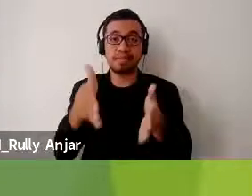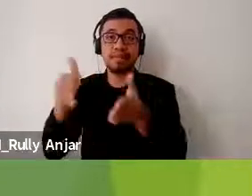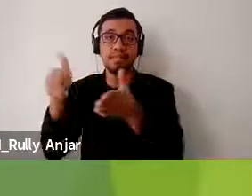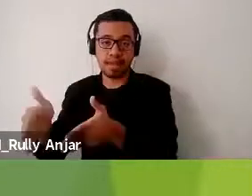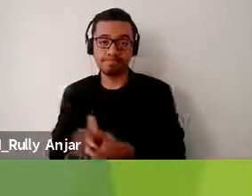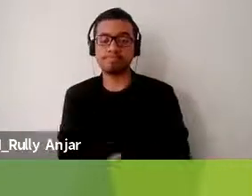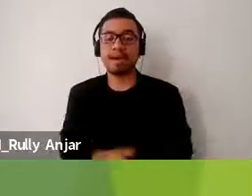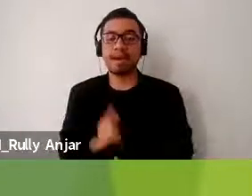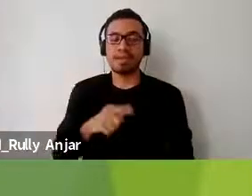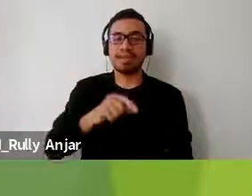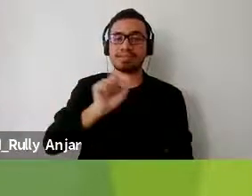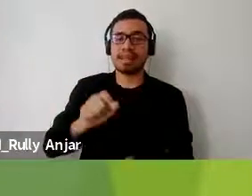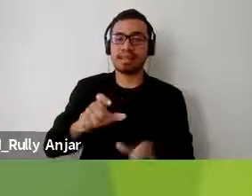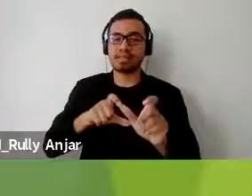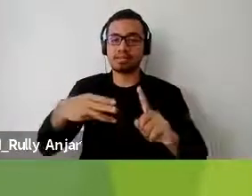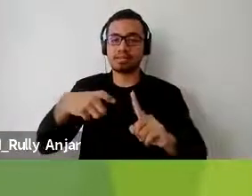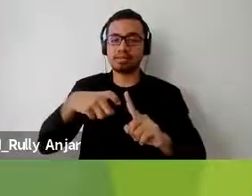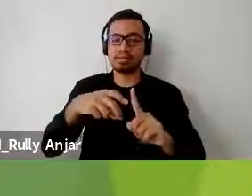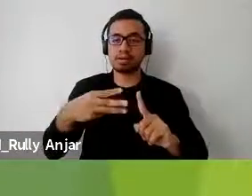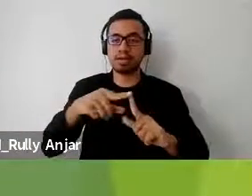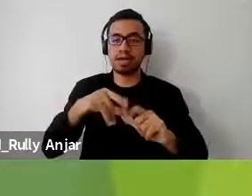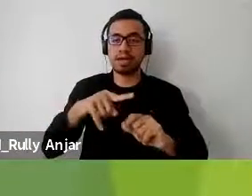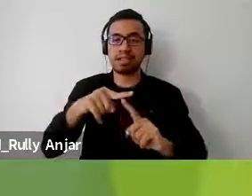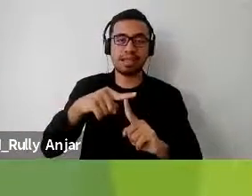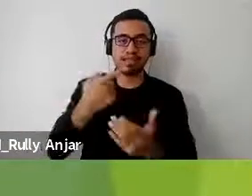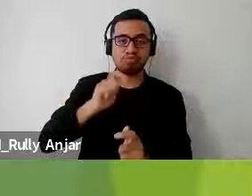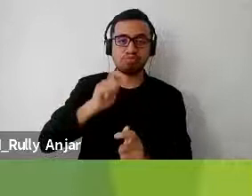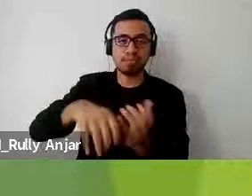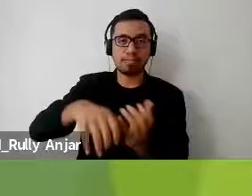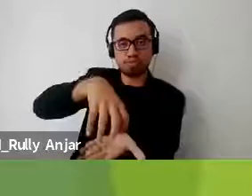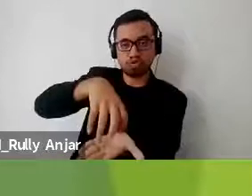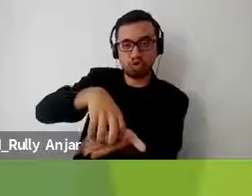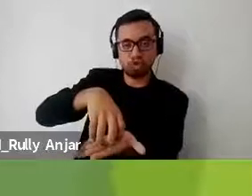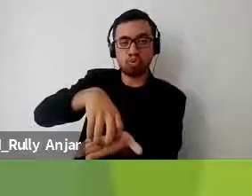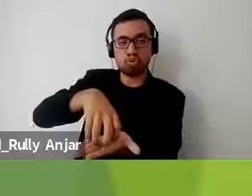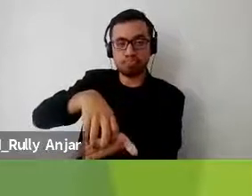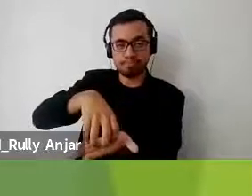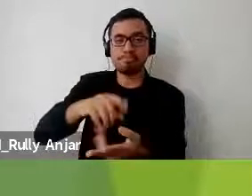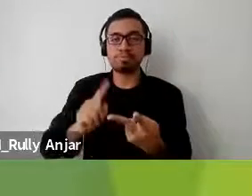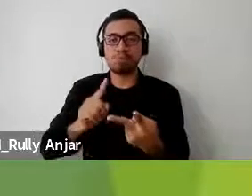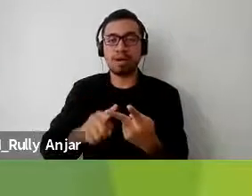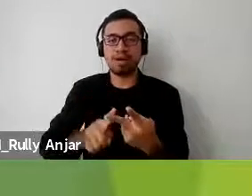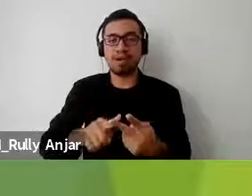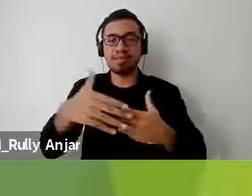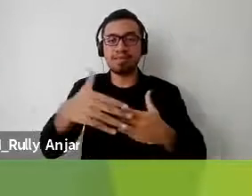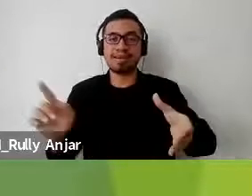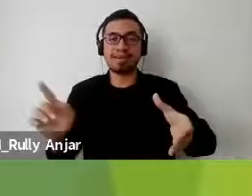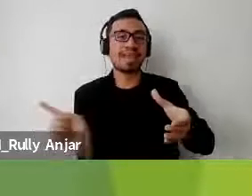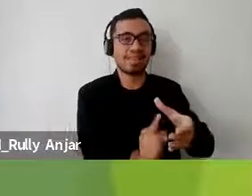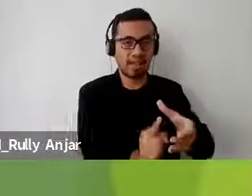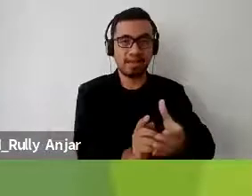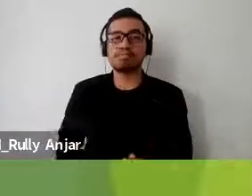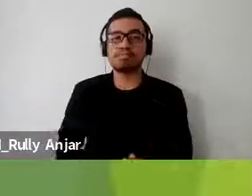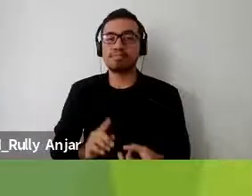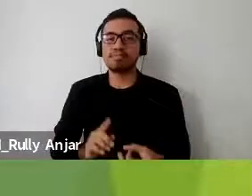Kesekretariatan misalnya melakukan beberapa hal, posko terpadu, dekontaminasi dan karantina petugas, peralatan petugas dan alat